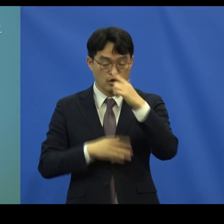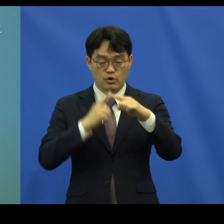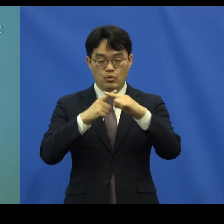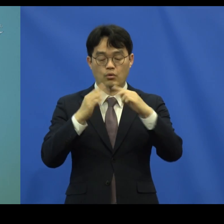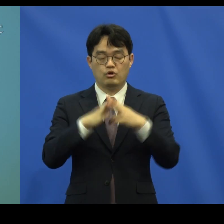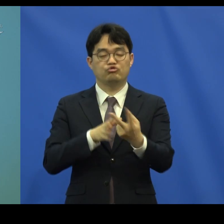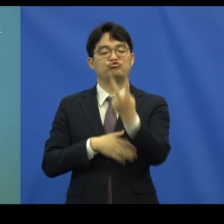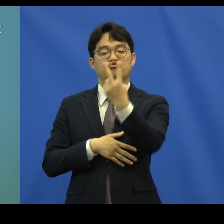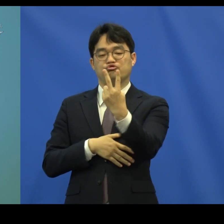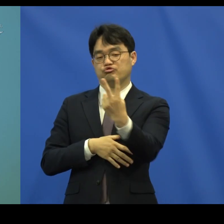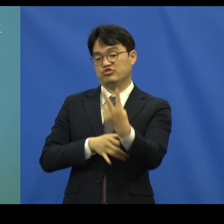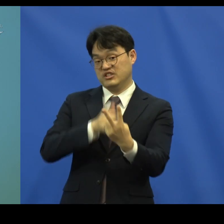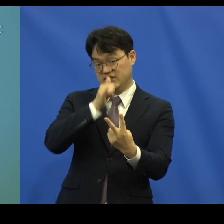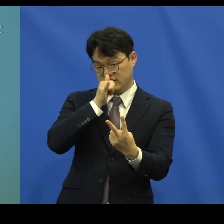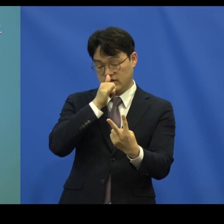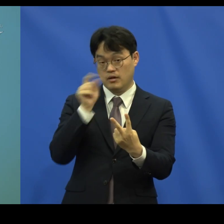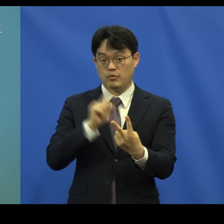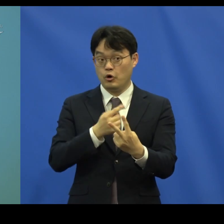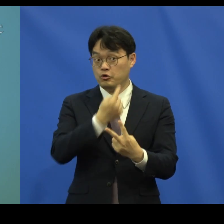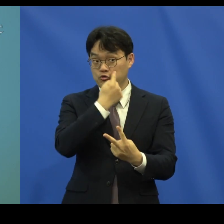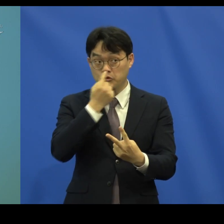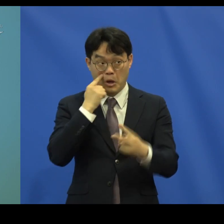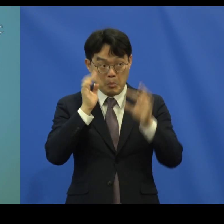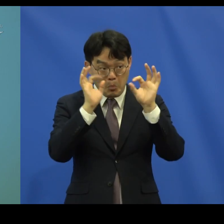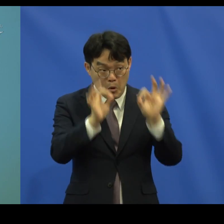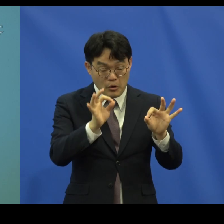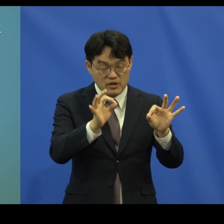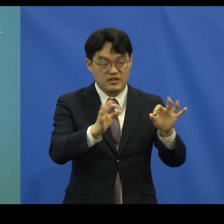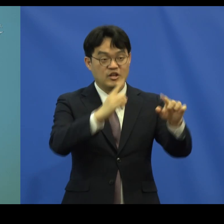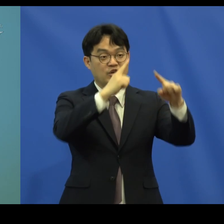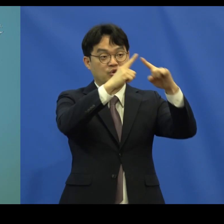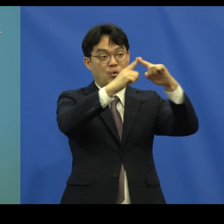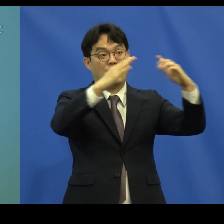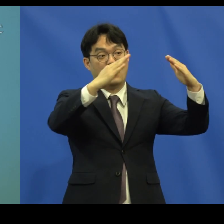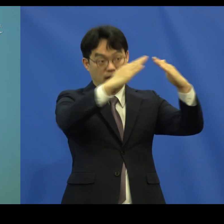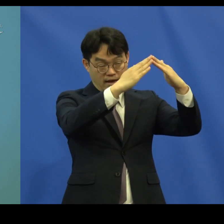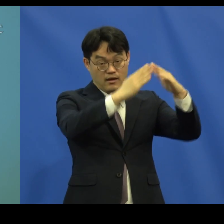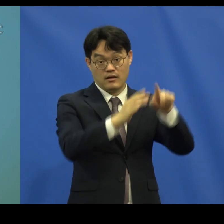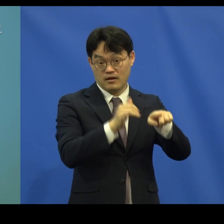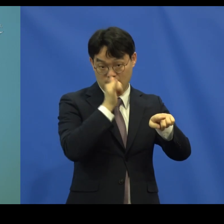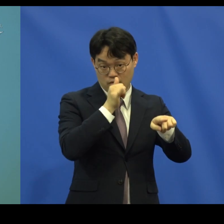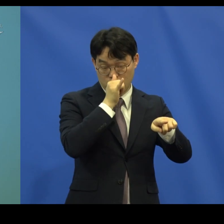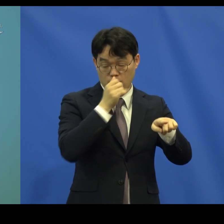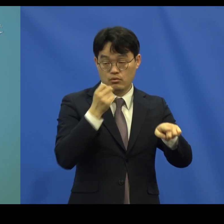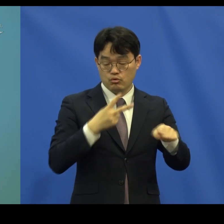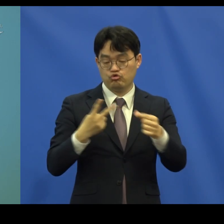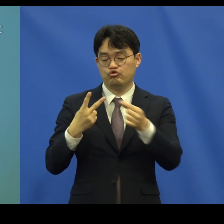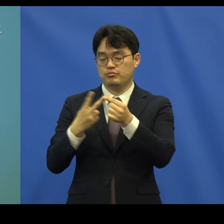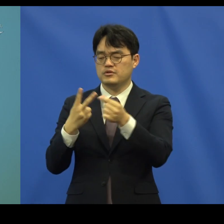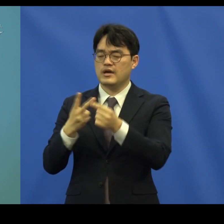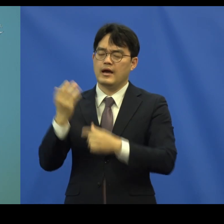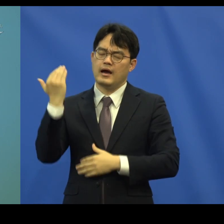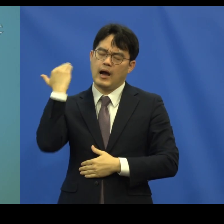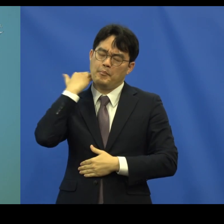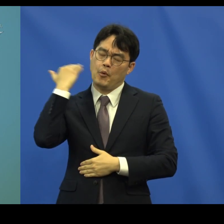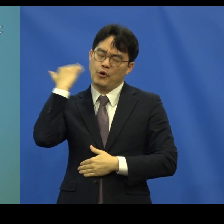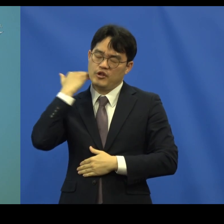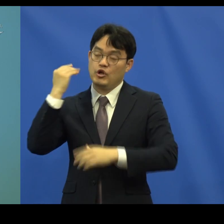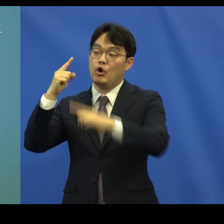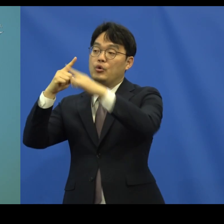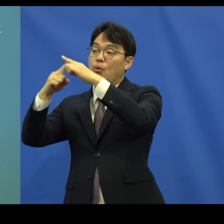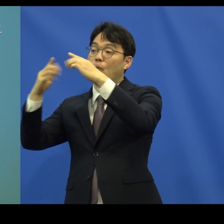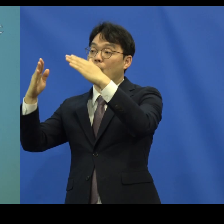수영로교회는 눈에 보이는 교회, 로컬 처치입니다. 그러니까 눈에 보이지 않는 교회가 있어요. 불가견적 교회라고 합니다. 그것은